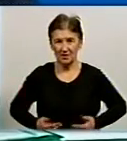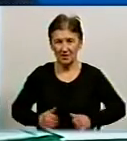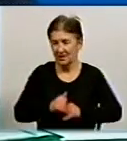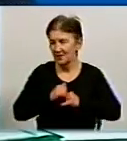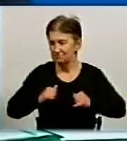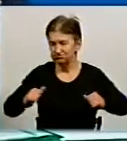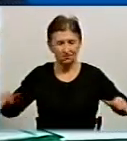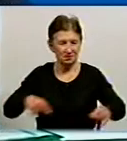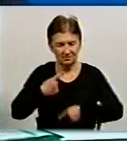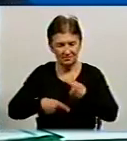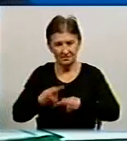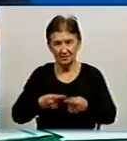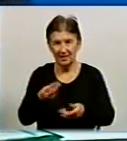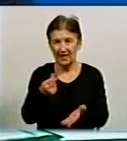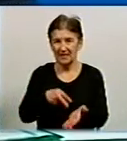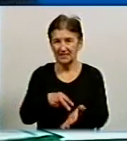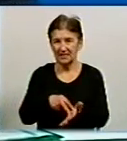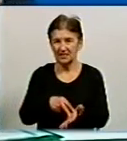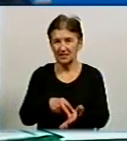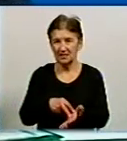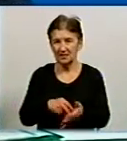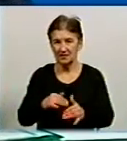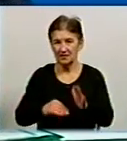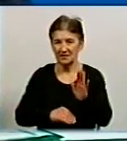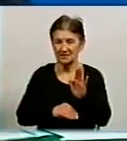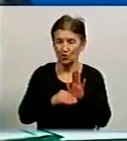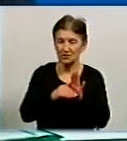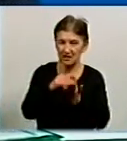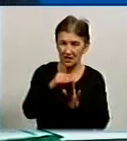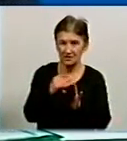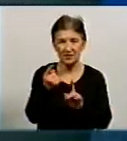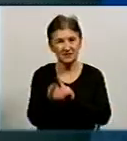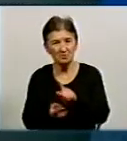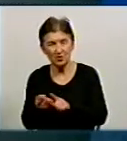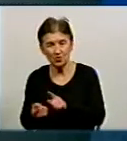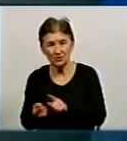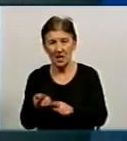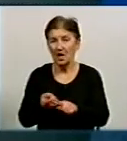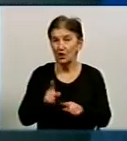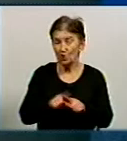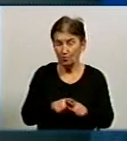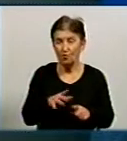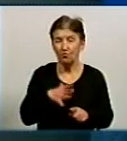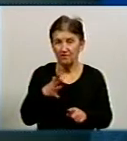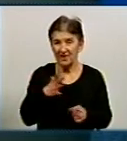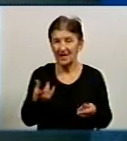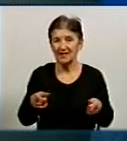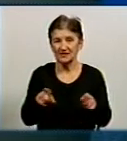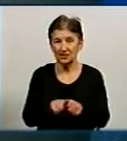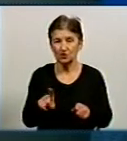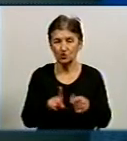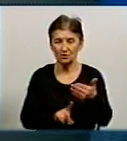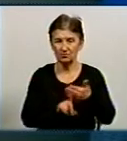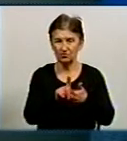в динамічному світі, ціни іноді зростають, ціни змінюються на роботи або послуги. Тому буває таке, коли